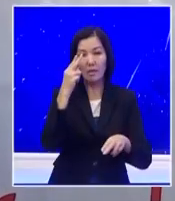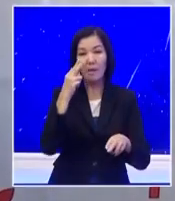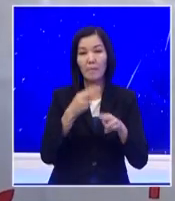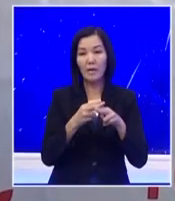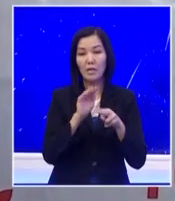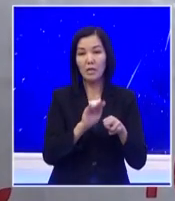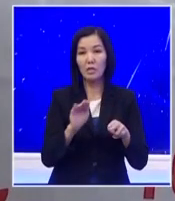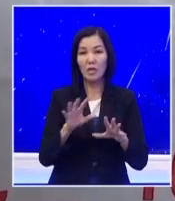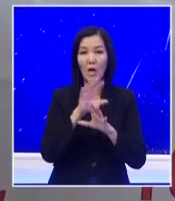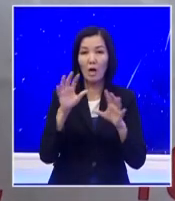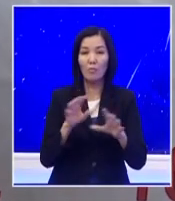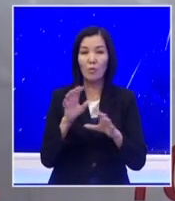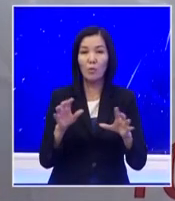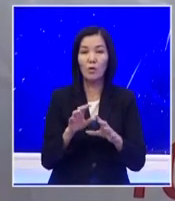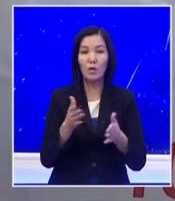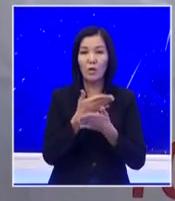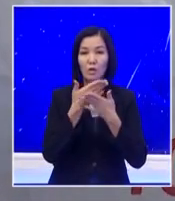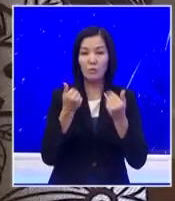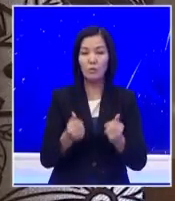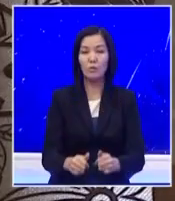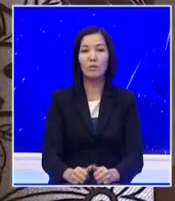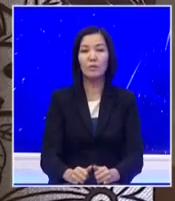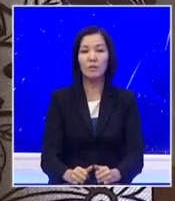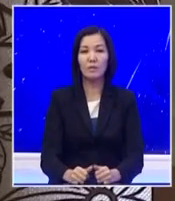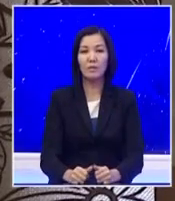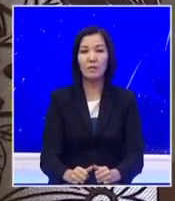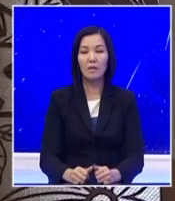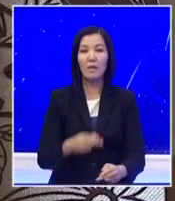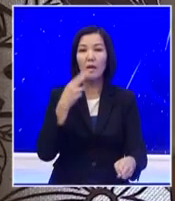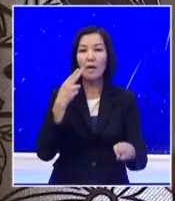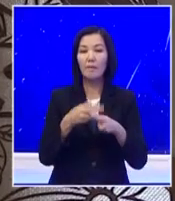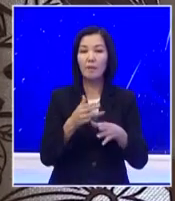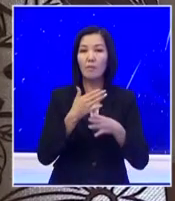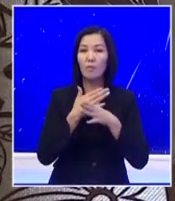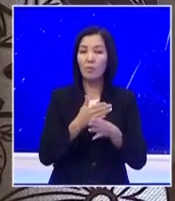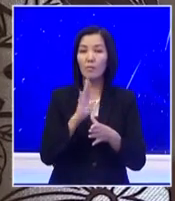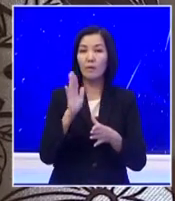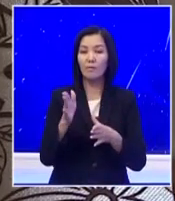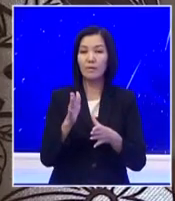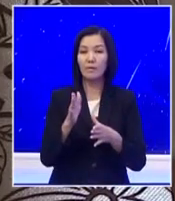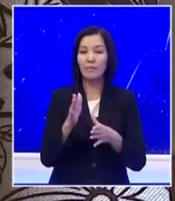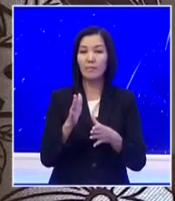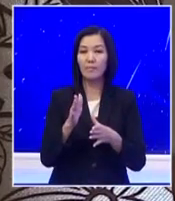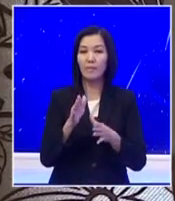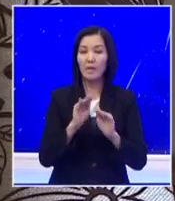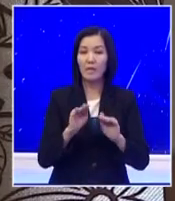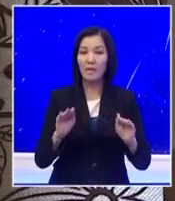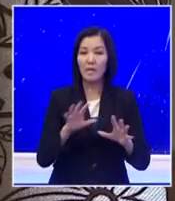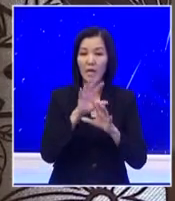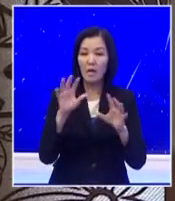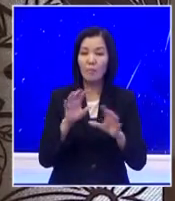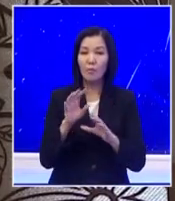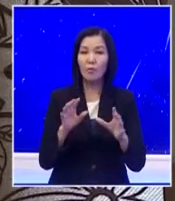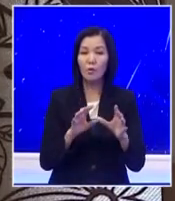Өйткені бауырларында сұрайтын ешкім жоқ дейді. Әкеме қолғаш жасайым, інілеріме көмектесіп,